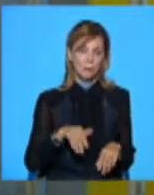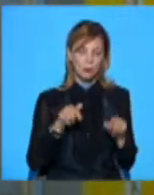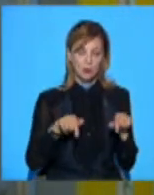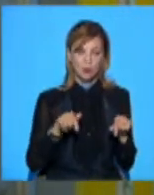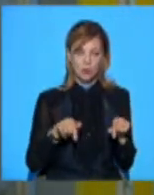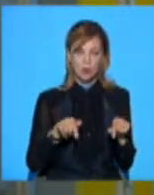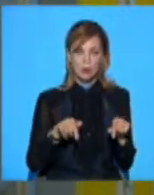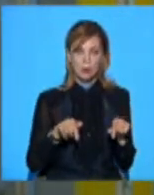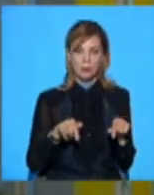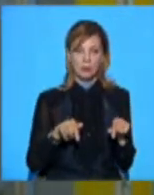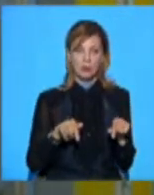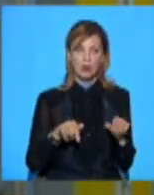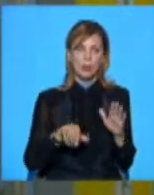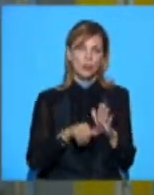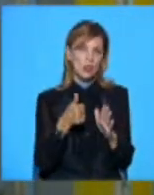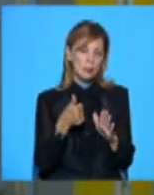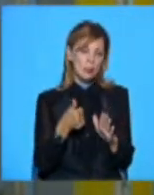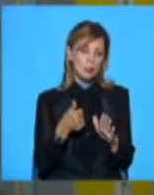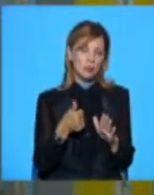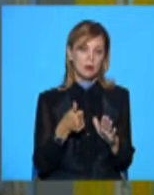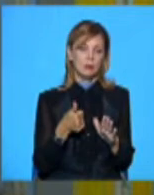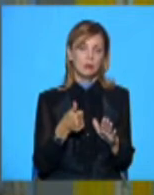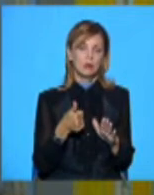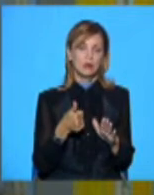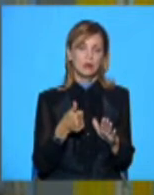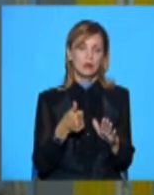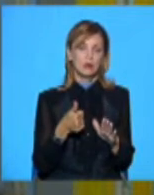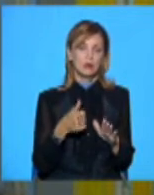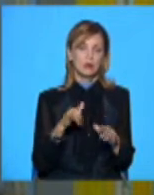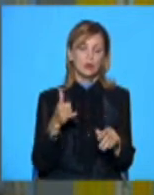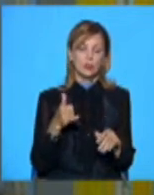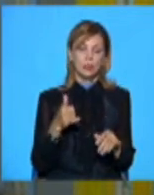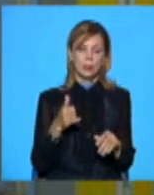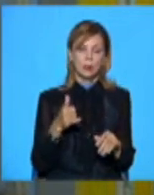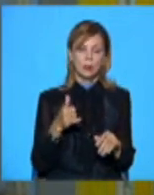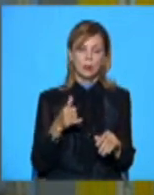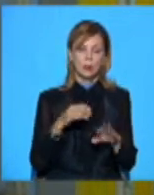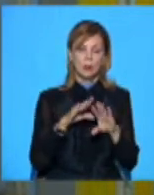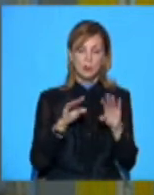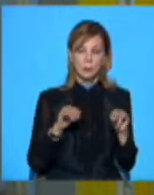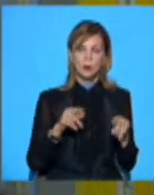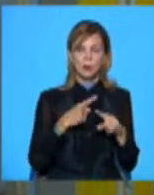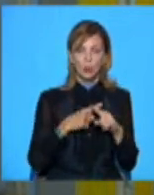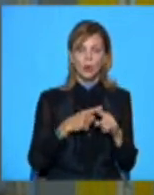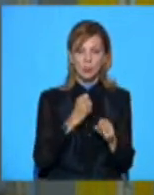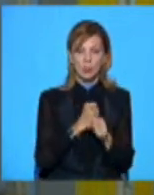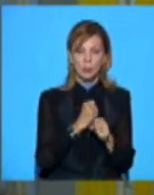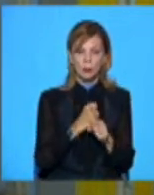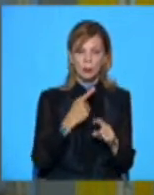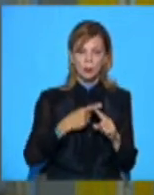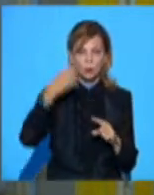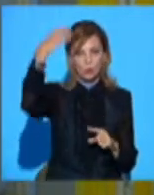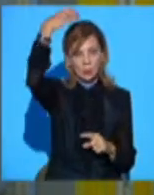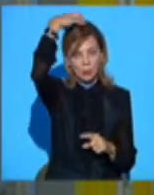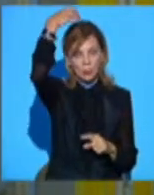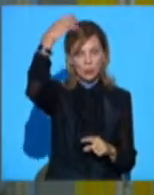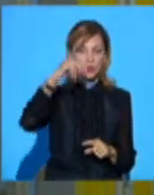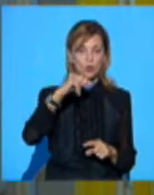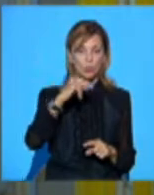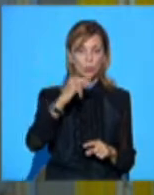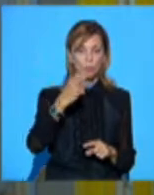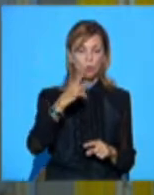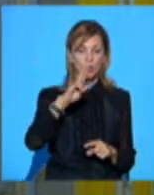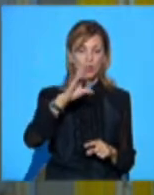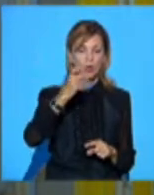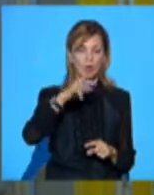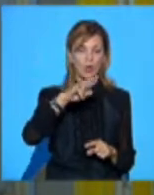această oportunitate și deja mai multe ori am lucrat cu domnul Silviu